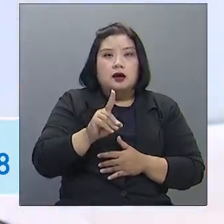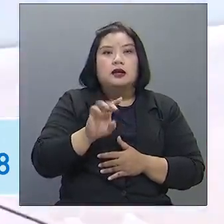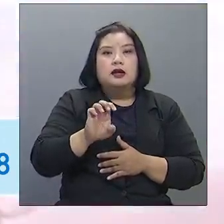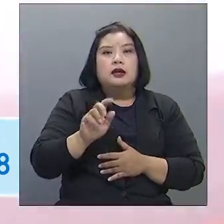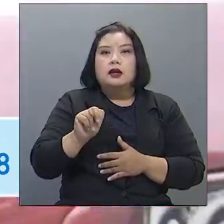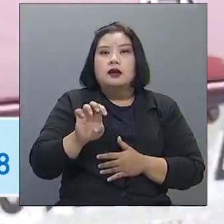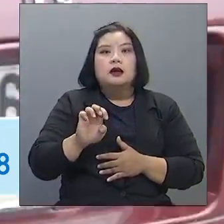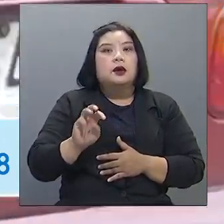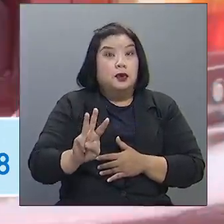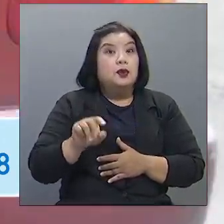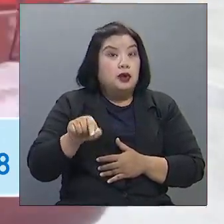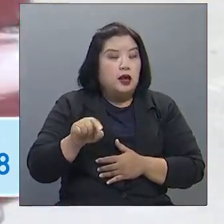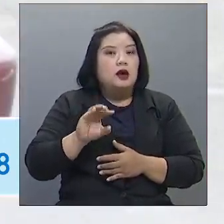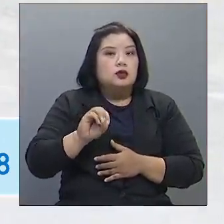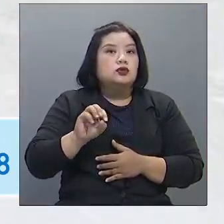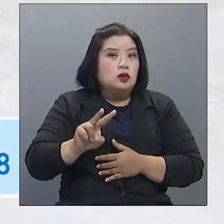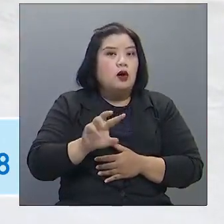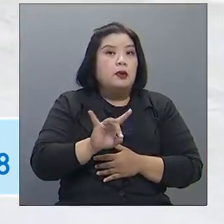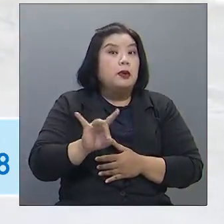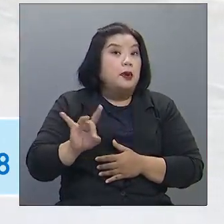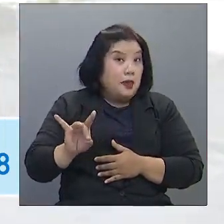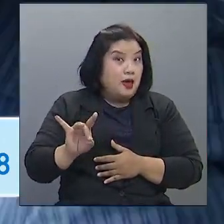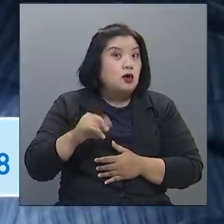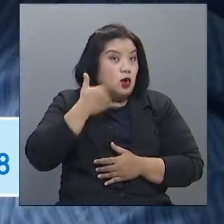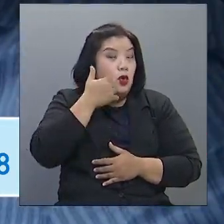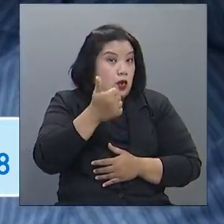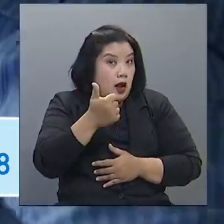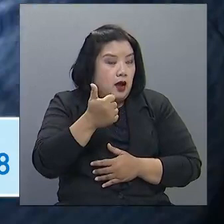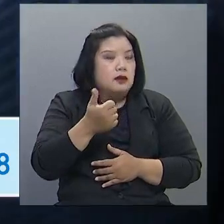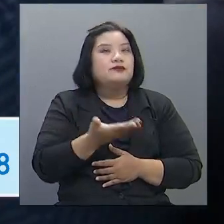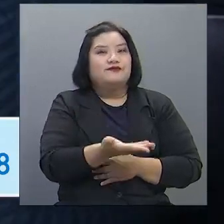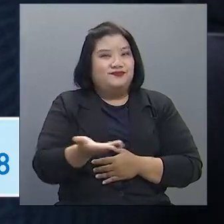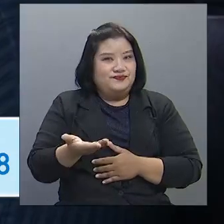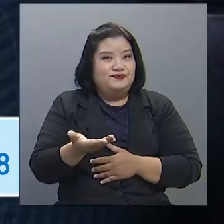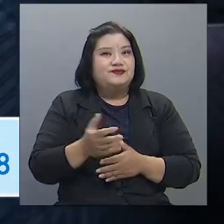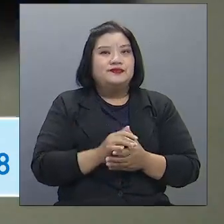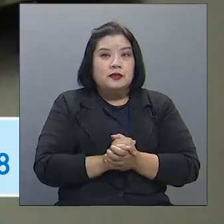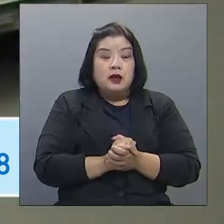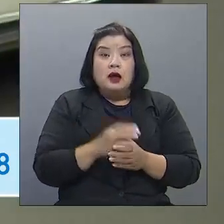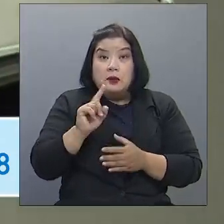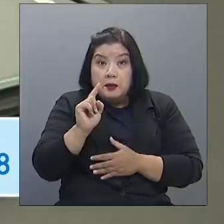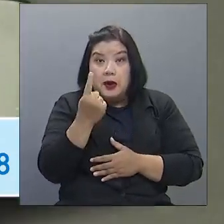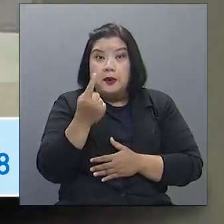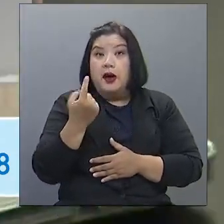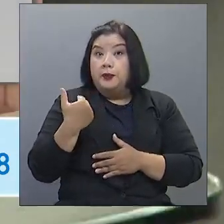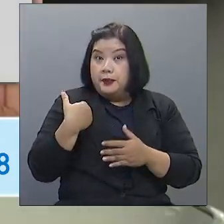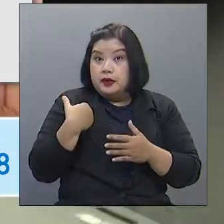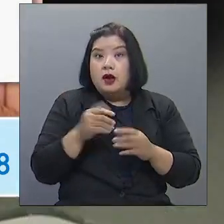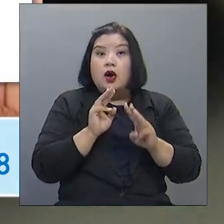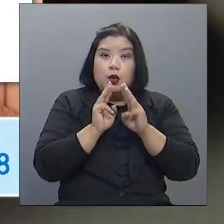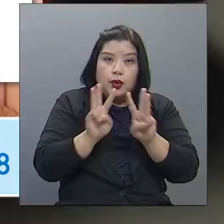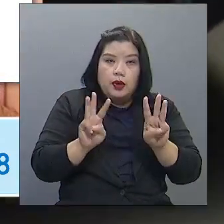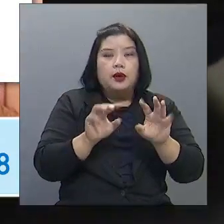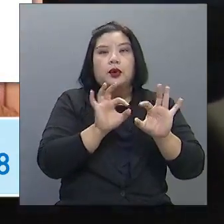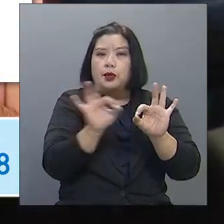หรอโรที่ 02-271-8888 ค่ะอีกหนึ่งเรื่องค่ะมีการแร์ข้อมูลในสอสังคมออนไล์ใจ